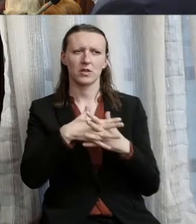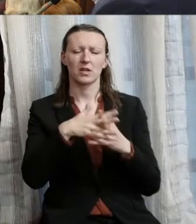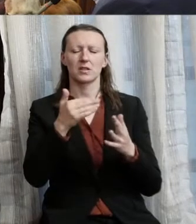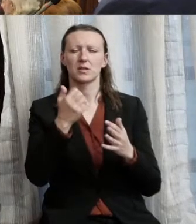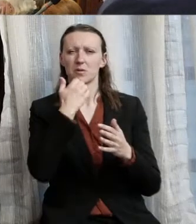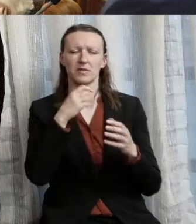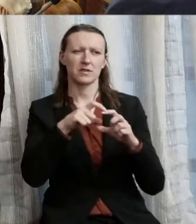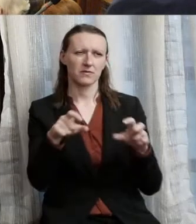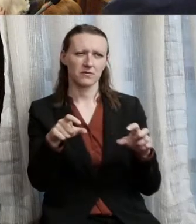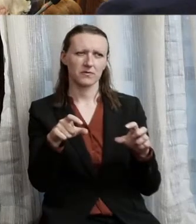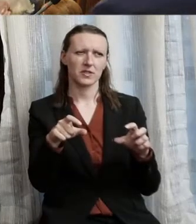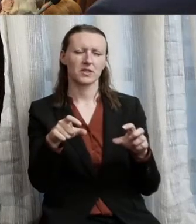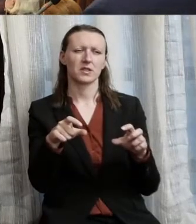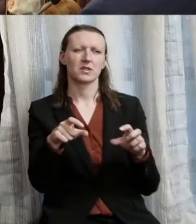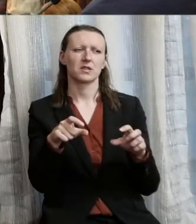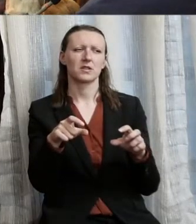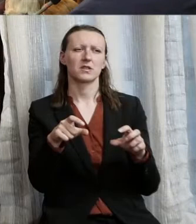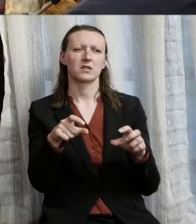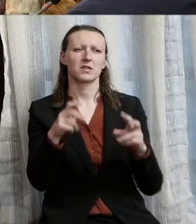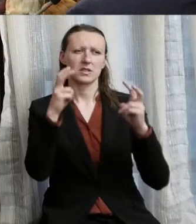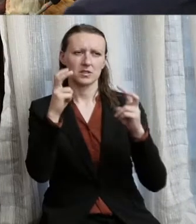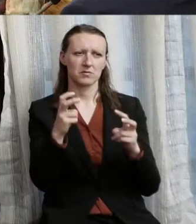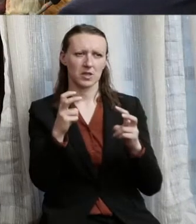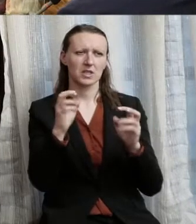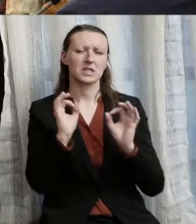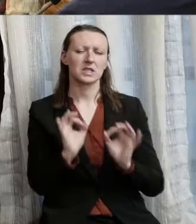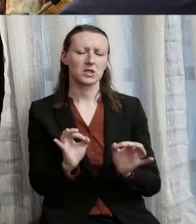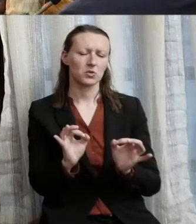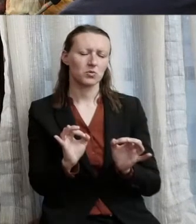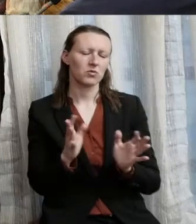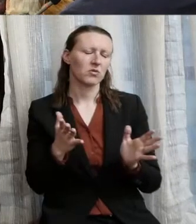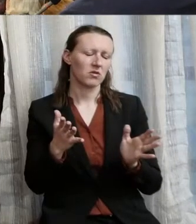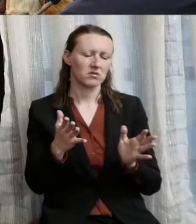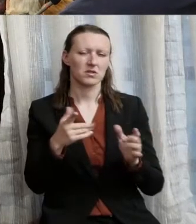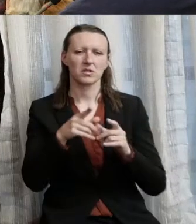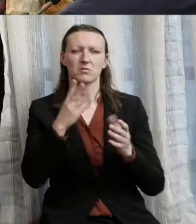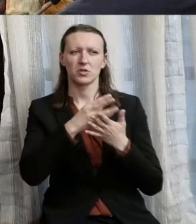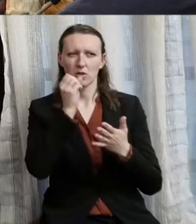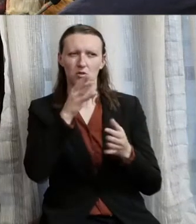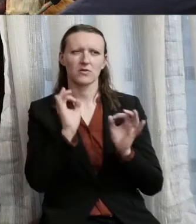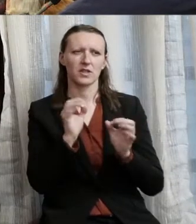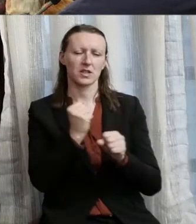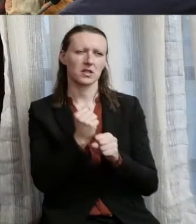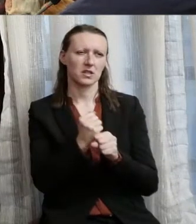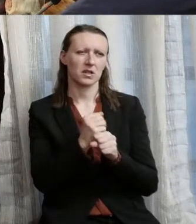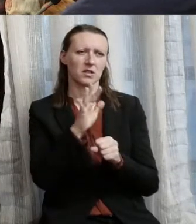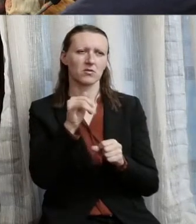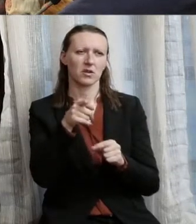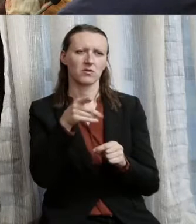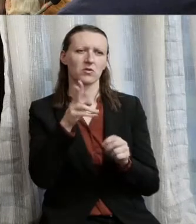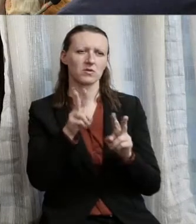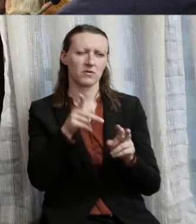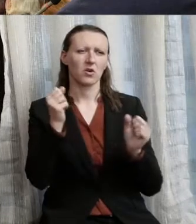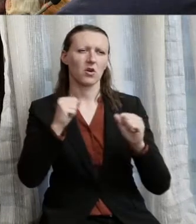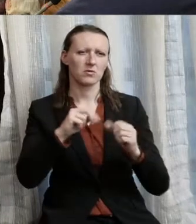ili privatnim vrtićima, smanjit će se sigurnost i pogoršat će se kvaliteta rada. Tako da je to